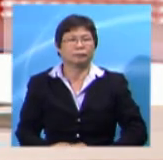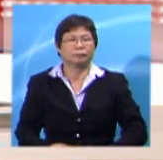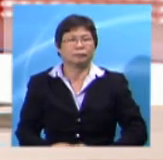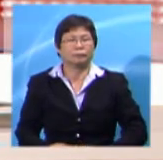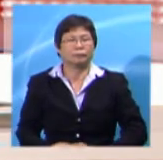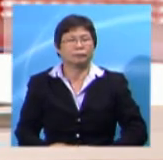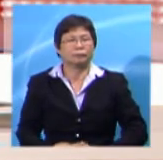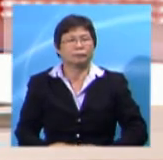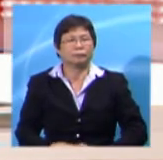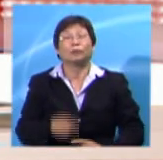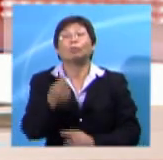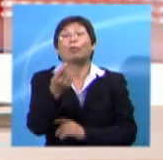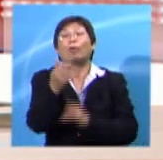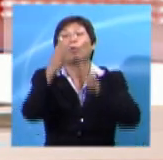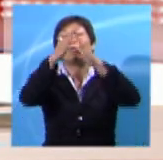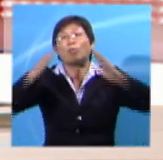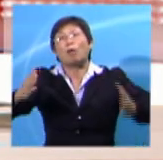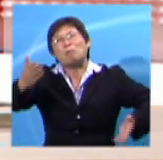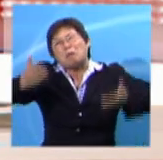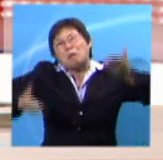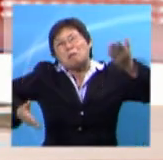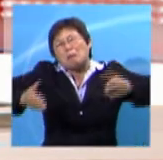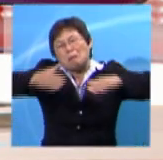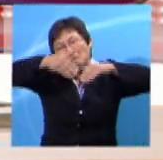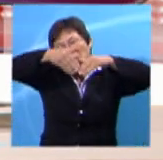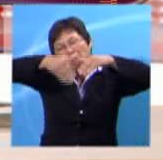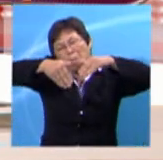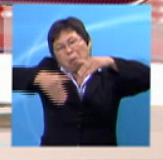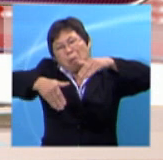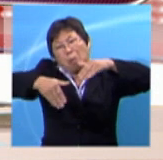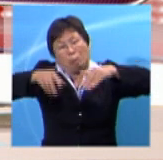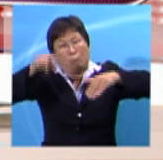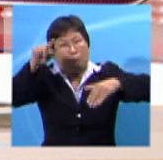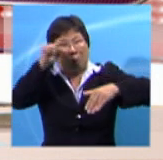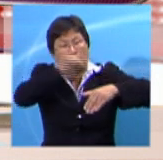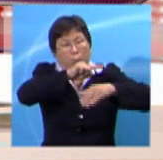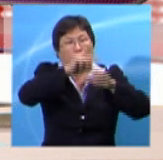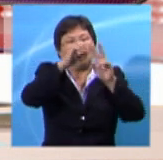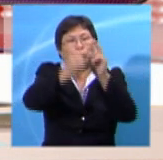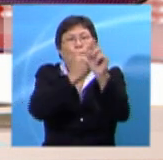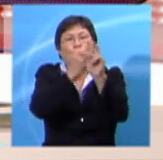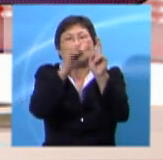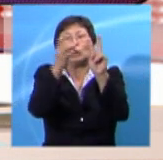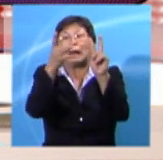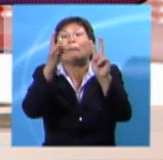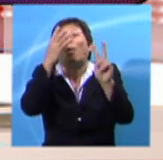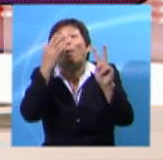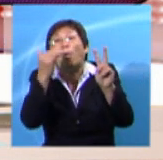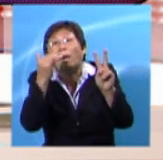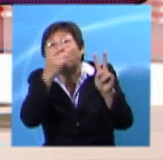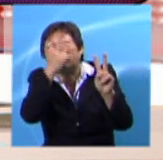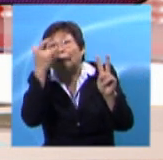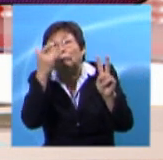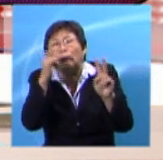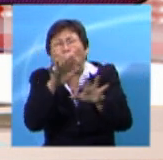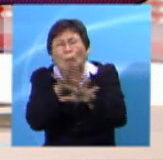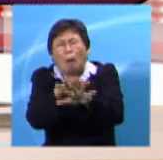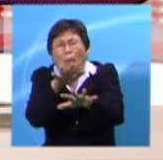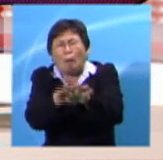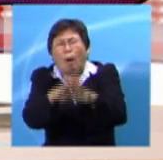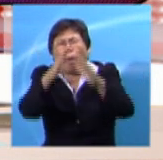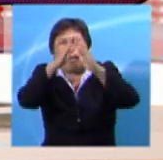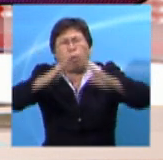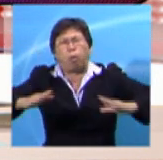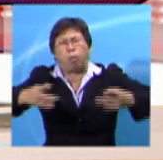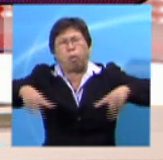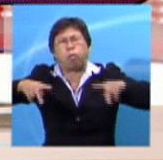hasutan Har rumah dijangka mengi penurunan yang sign 18 berikutan terdapat lambakan Perumahan dalam